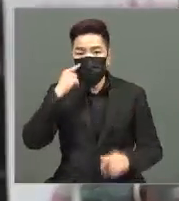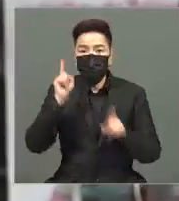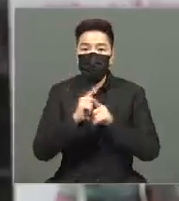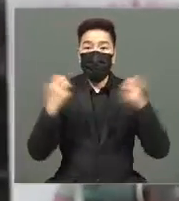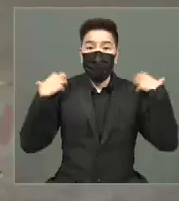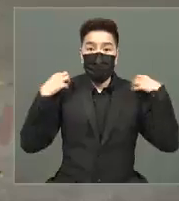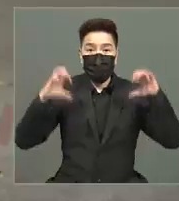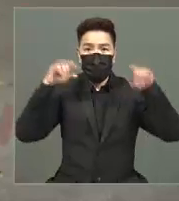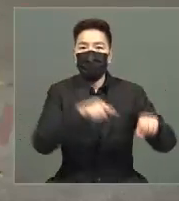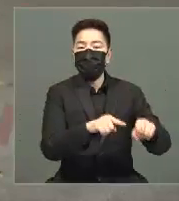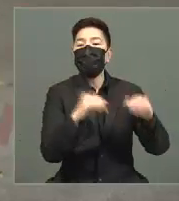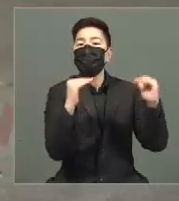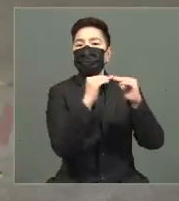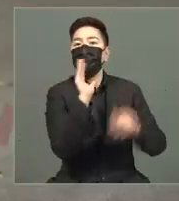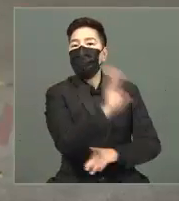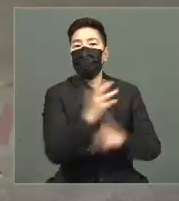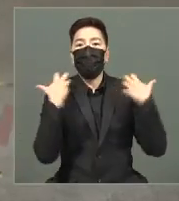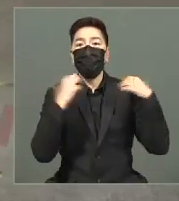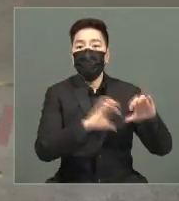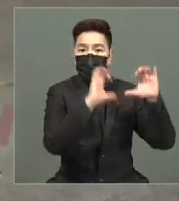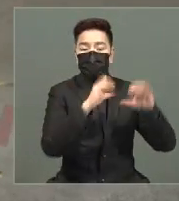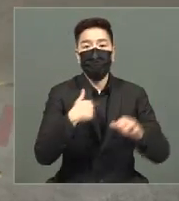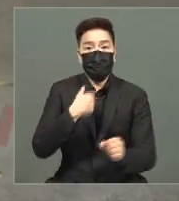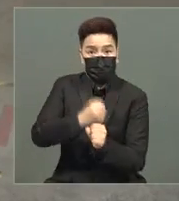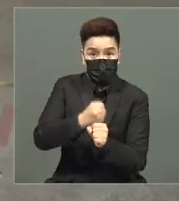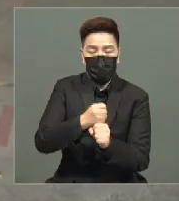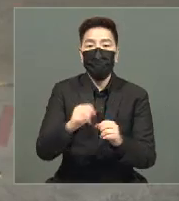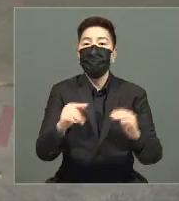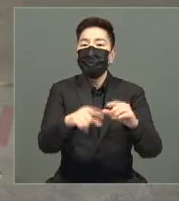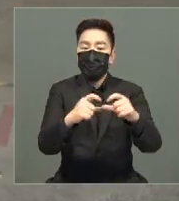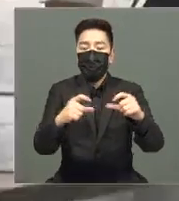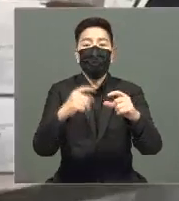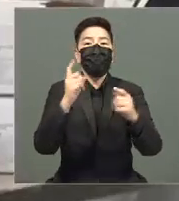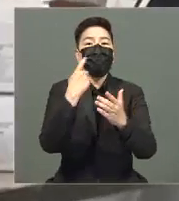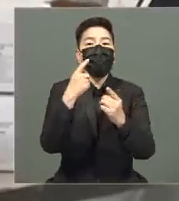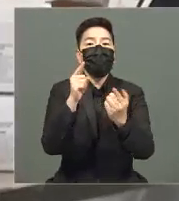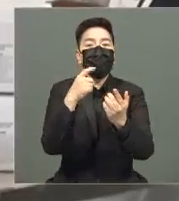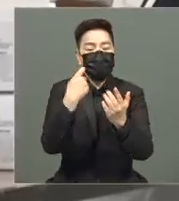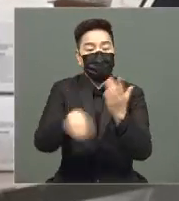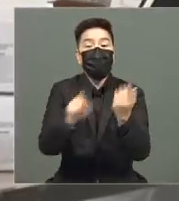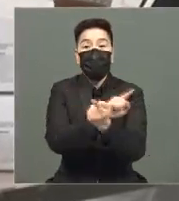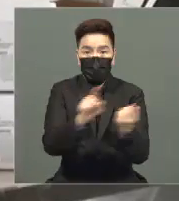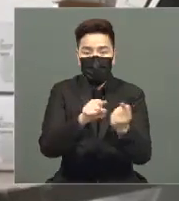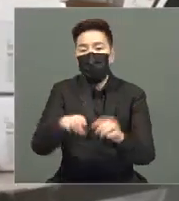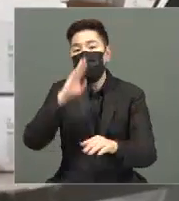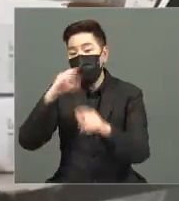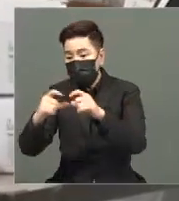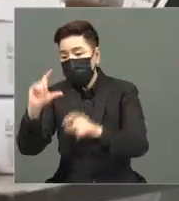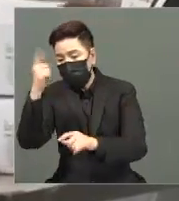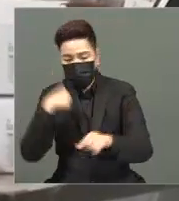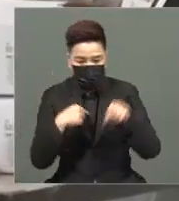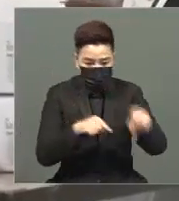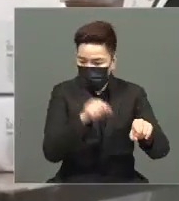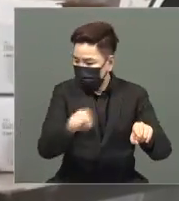ของข้าราชการอันนี้มีอยู่แล้วก็ไปเบิกได้ประกันสังคมหรือแม้แต่บัตรทองนะคะรหัสมีอาการฉุกเฉินผู้ป่วยสามารถเข้ารับบริการ